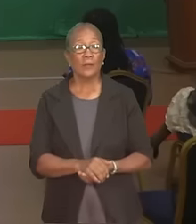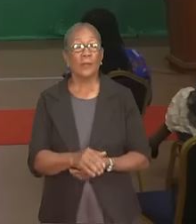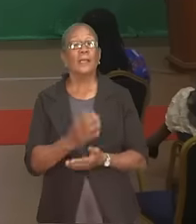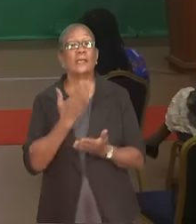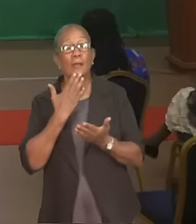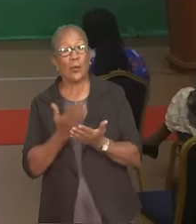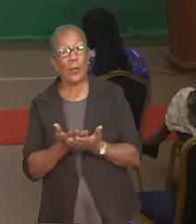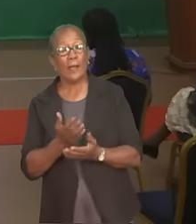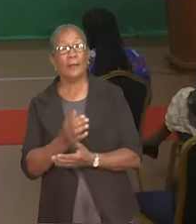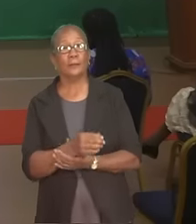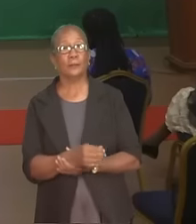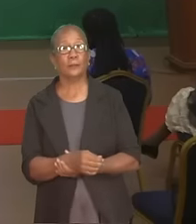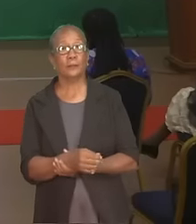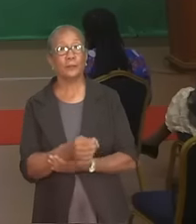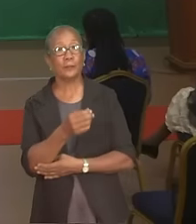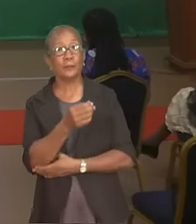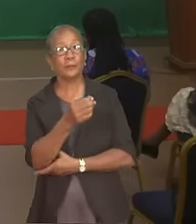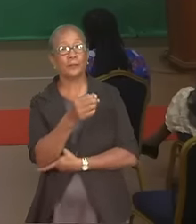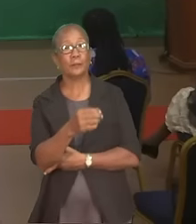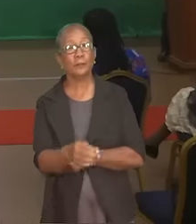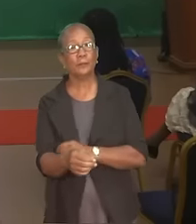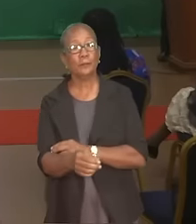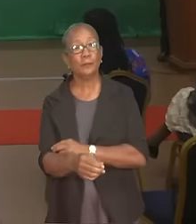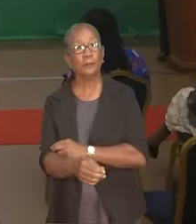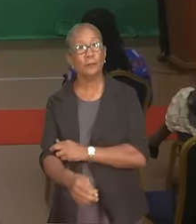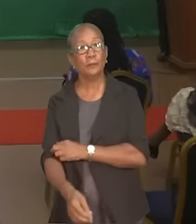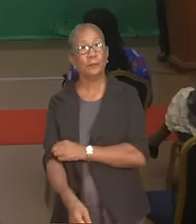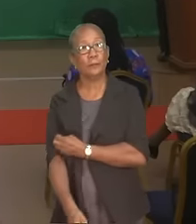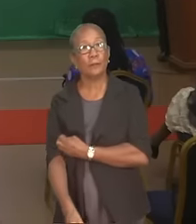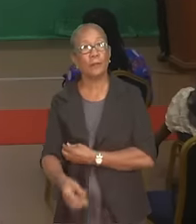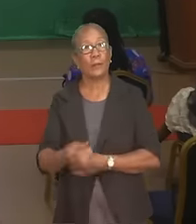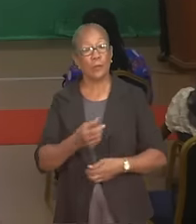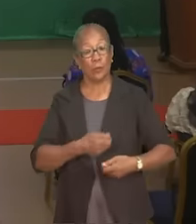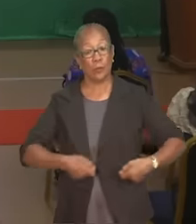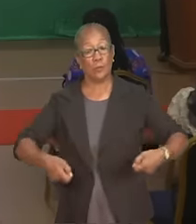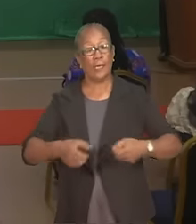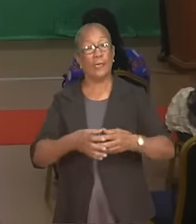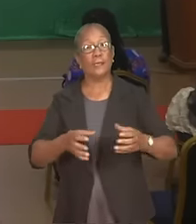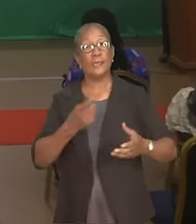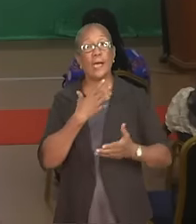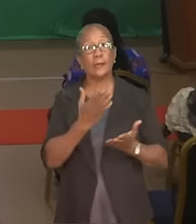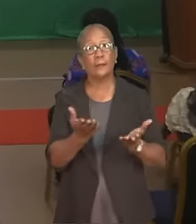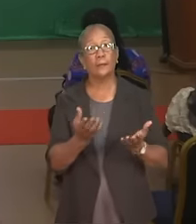u wel. Dan gaan wij naar de minister van Sociale Zaken.